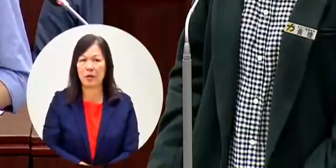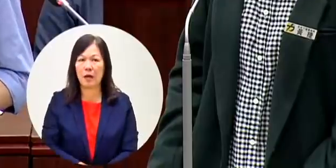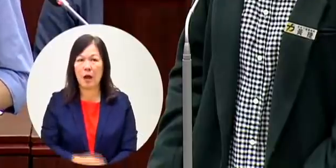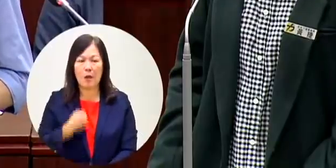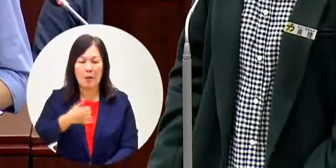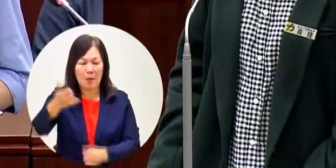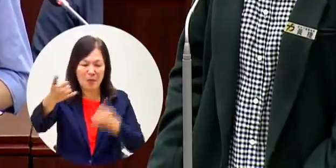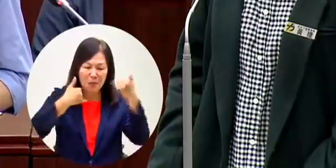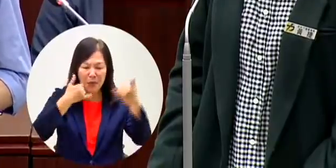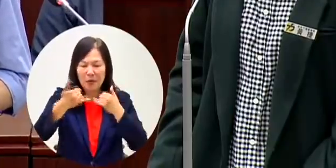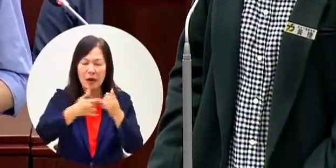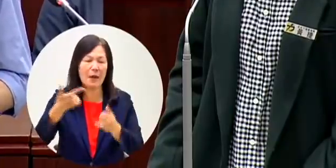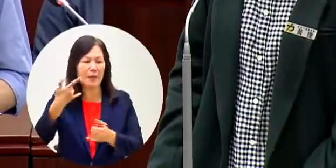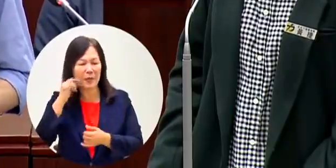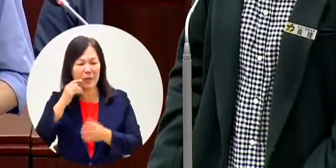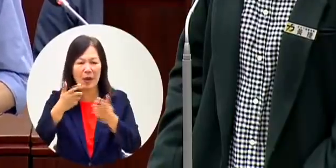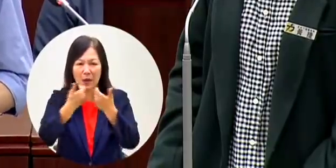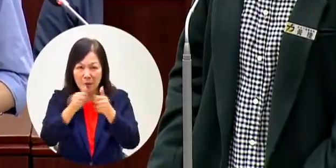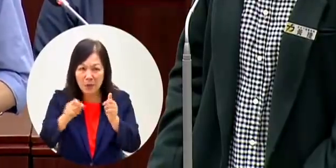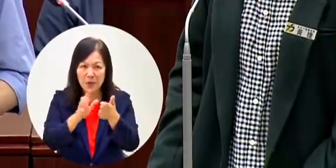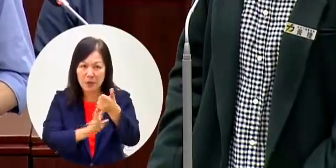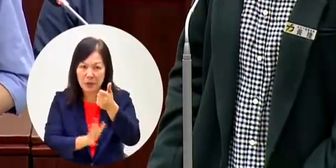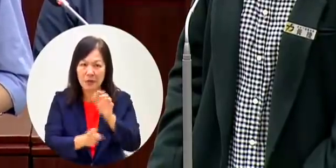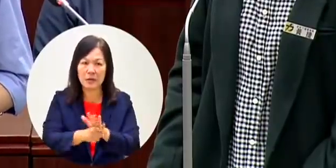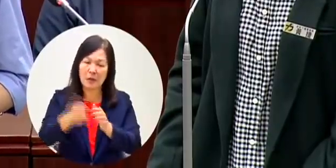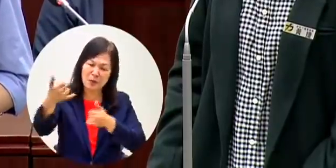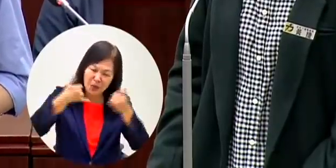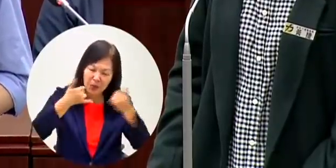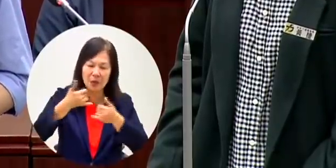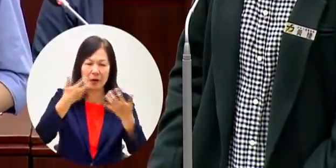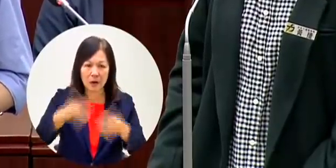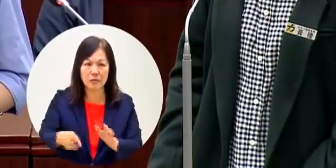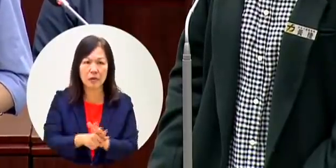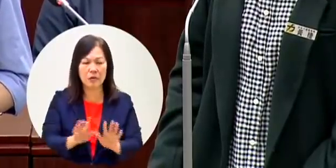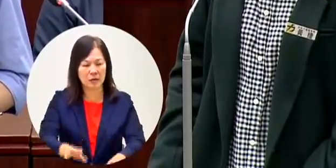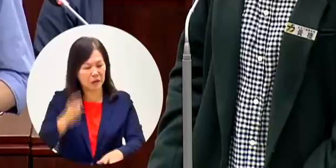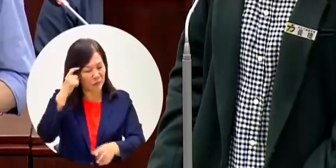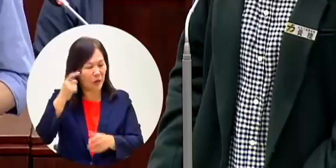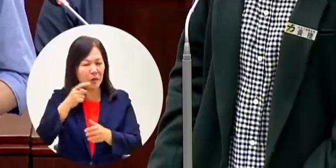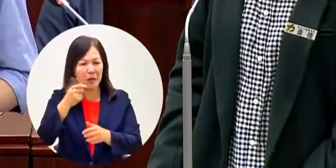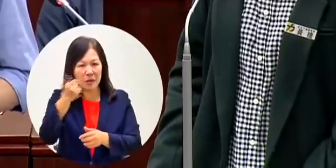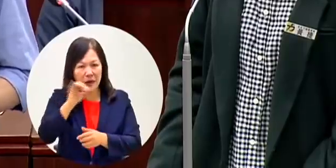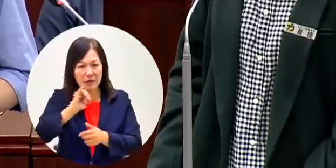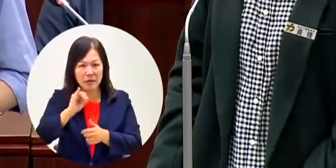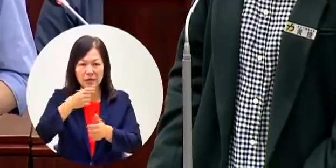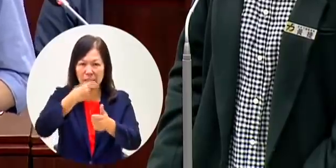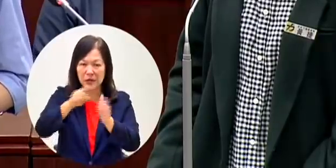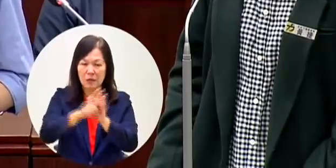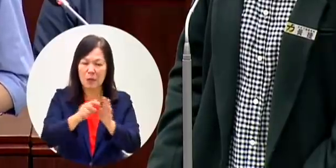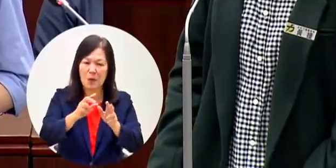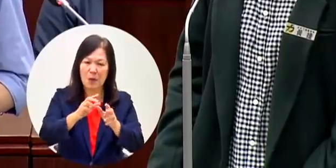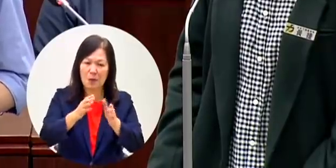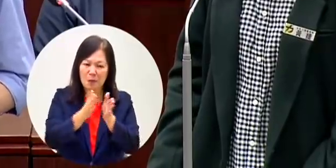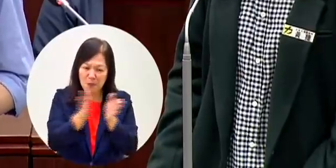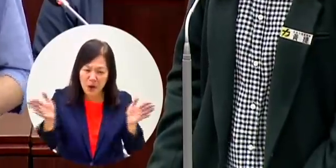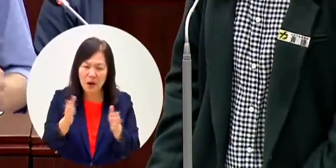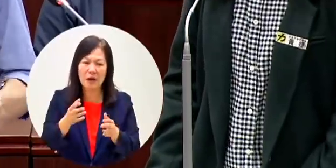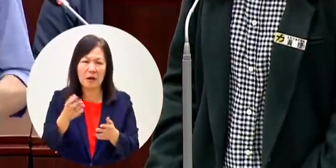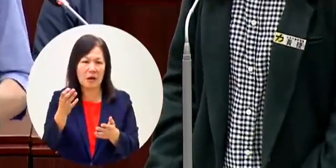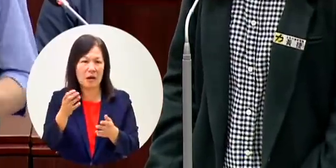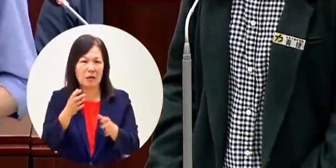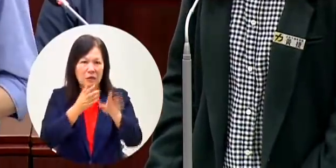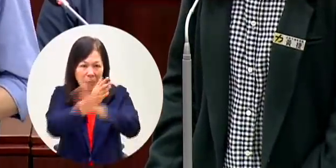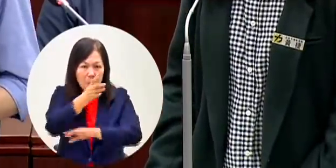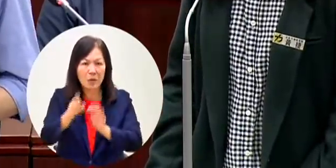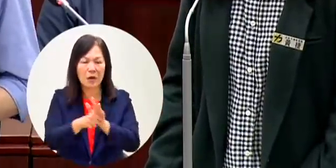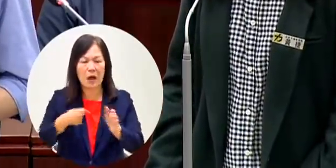都认为现在的性教育似乎过度开放，所以我是觉得这方面我们的想法是比较一致的。 但是市